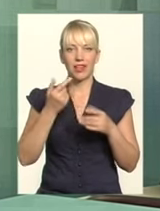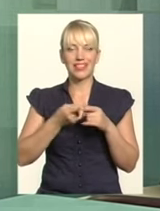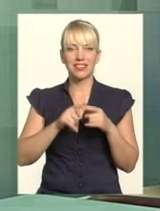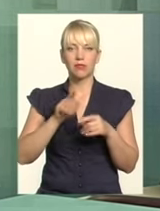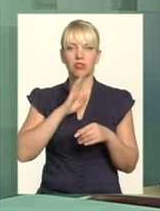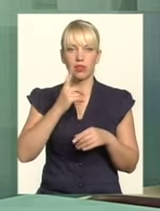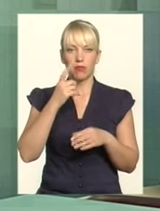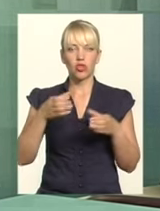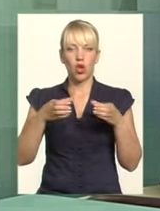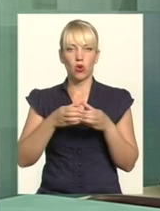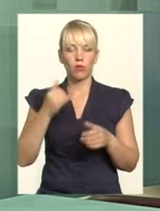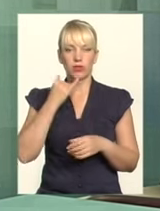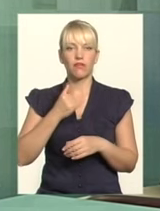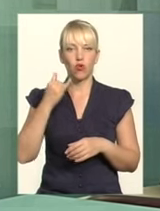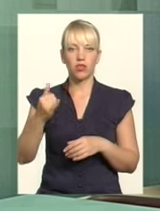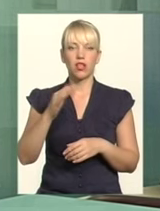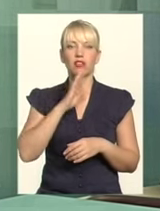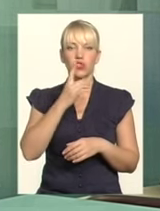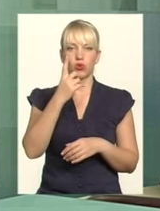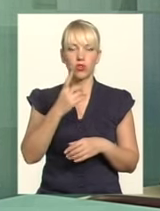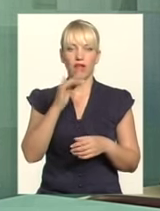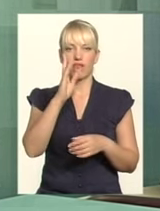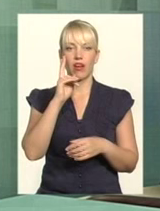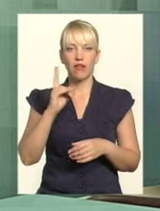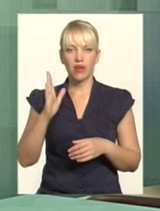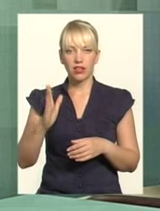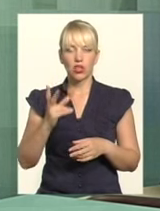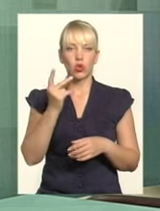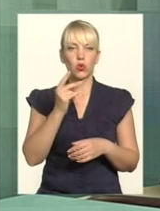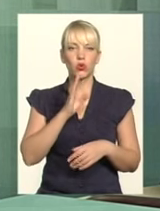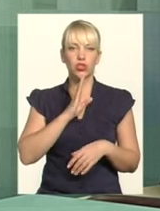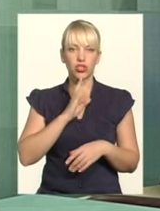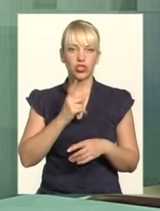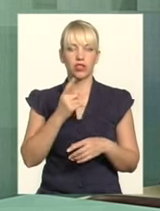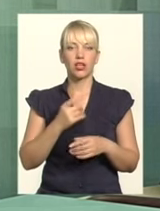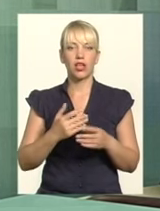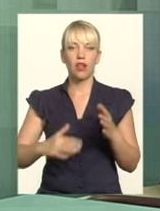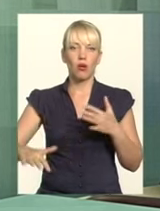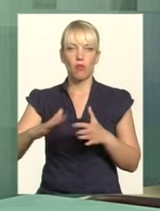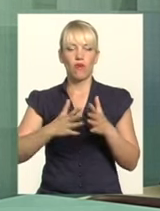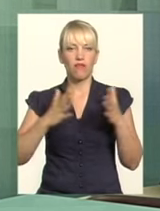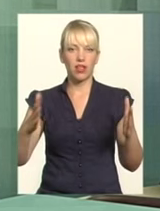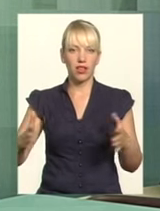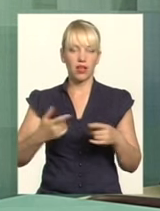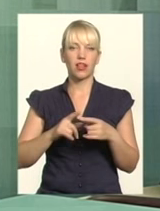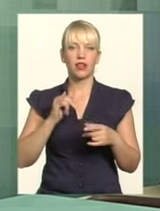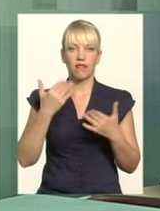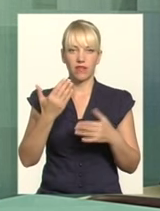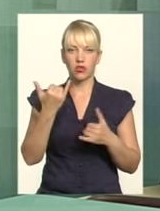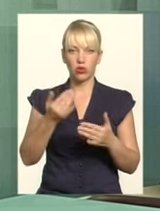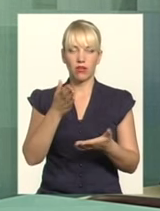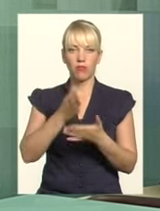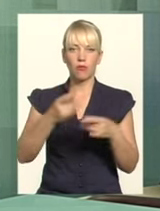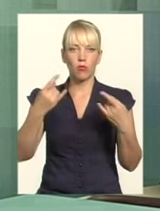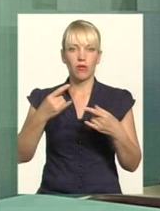вам дзвонила, і вона одна в квартирі, друга жінка сіла, в неї більша площа в цьому. І ви сьогодні в прямому ефірі